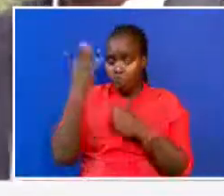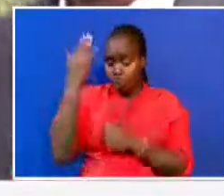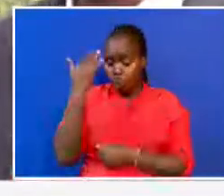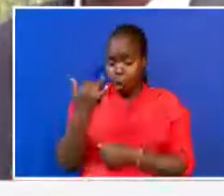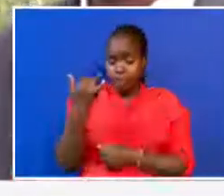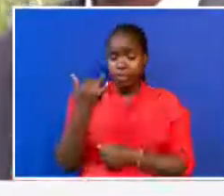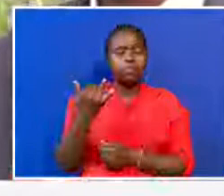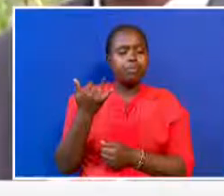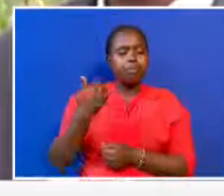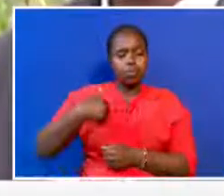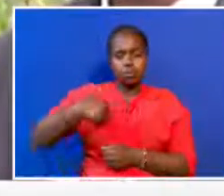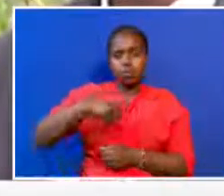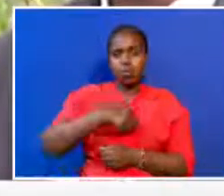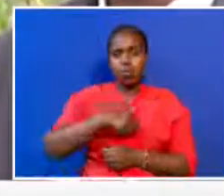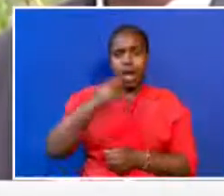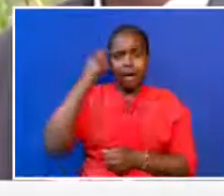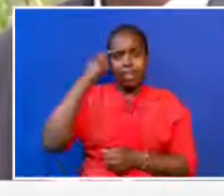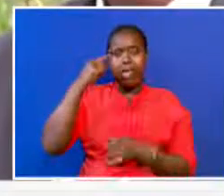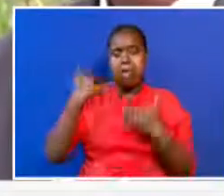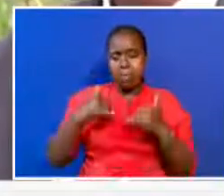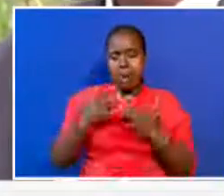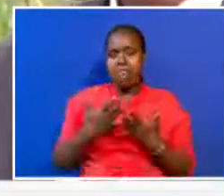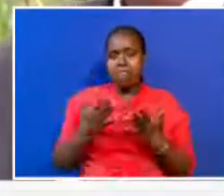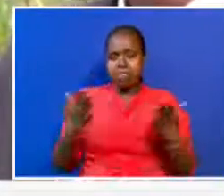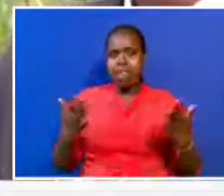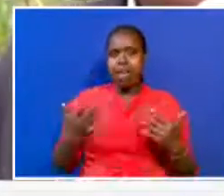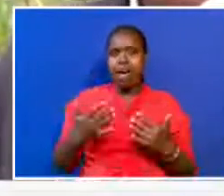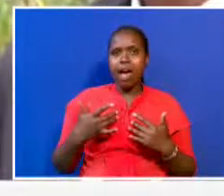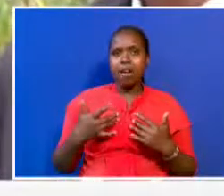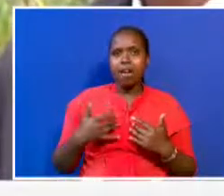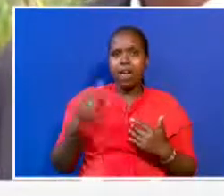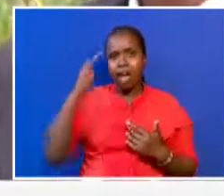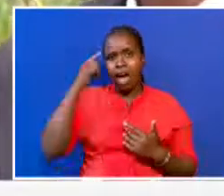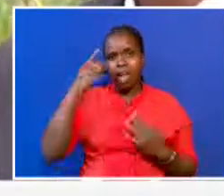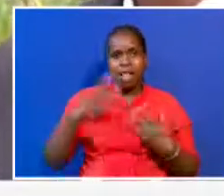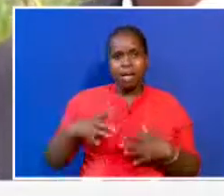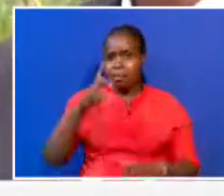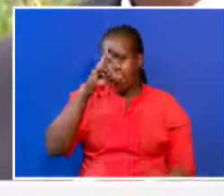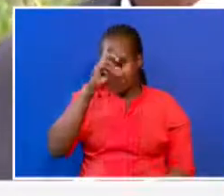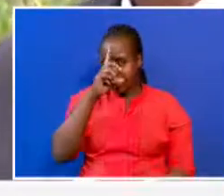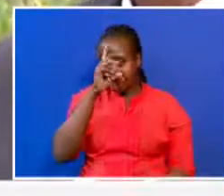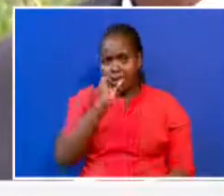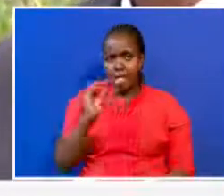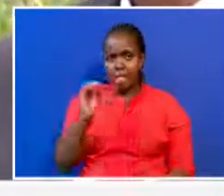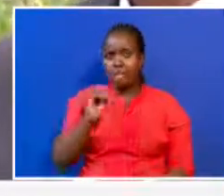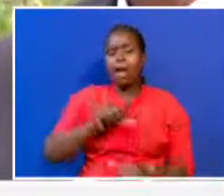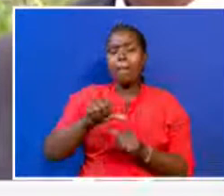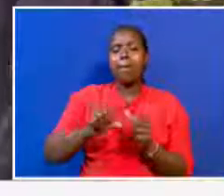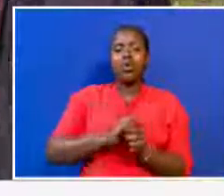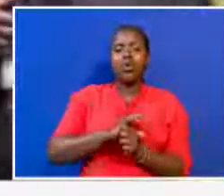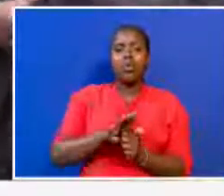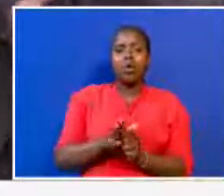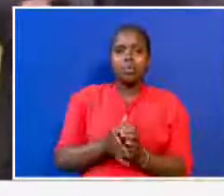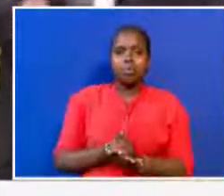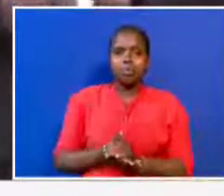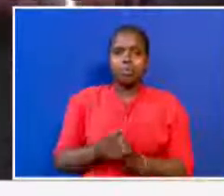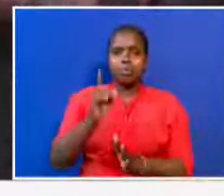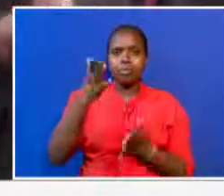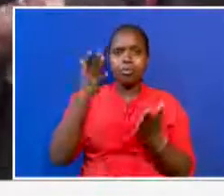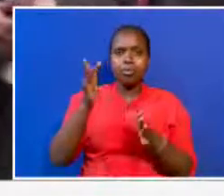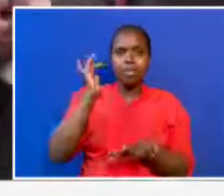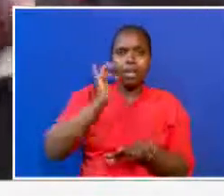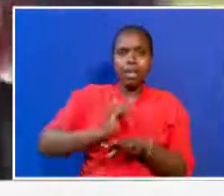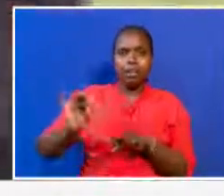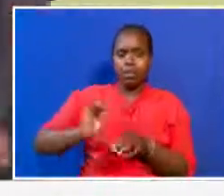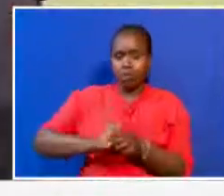sababu kulingana na sisi ni kama iko mchezo inachezwa, ni kama watu wako serious na hii mambo ya COVID. Huku idadi ya maambukizi